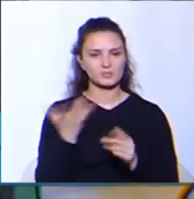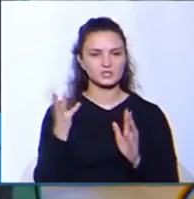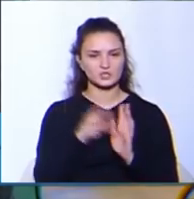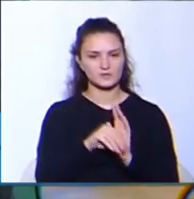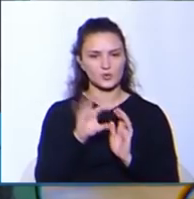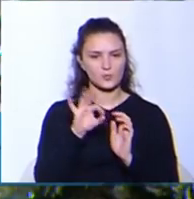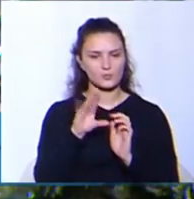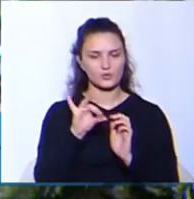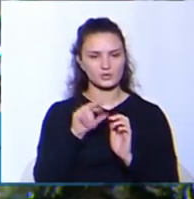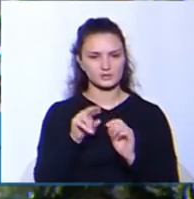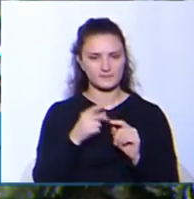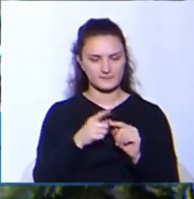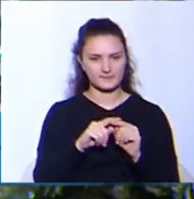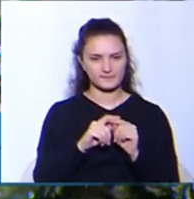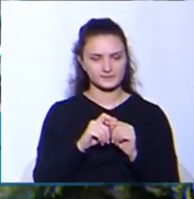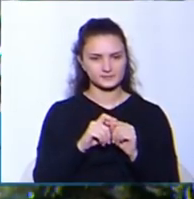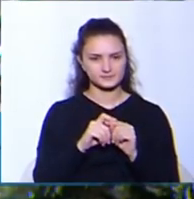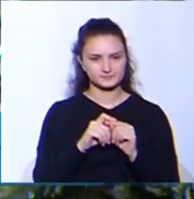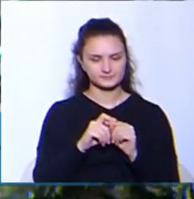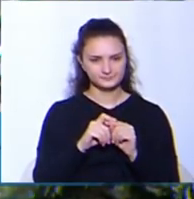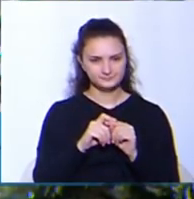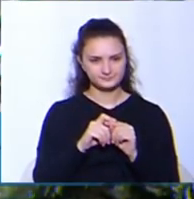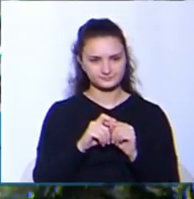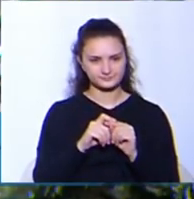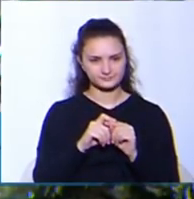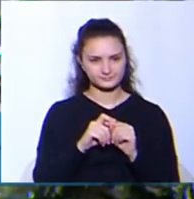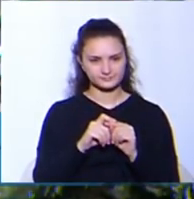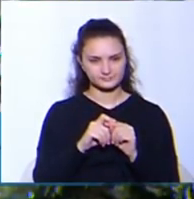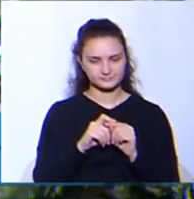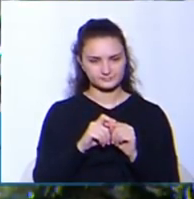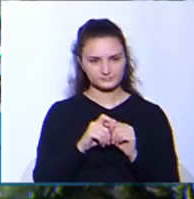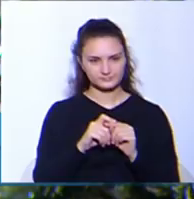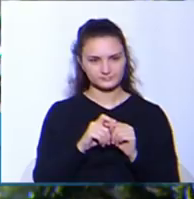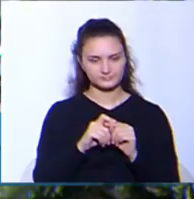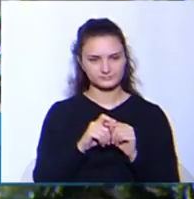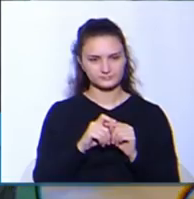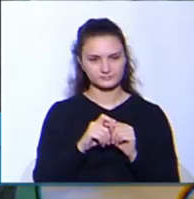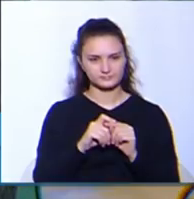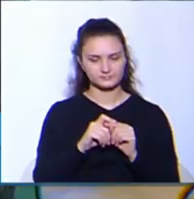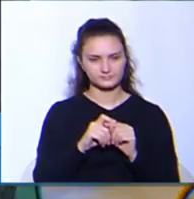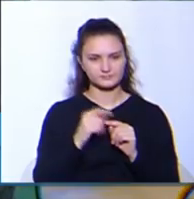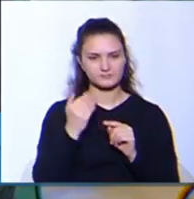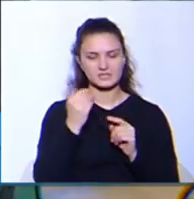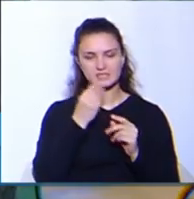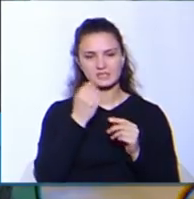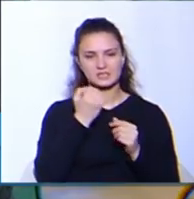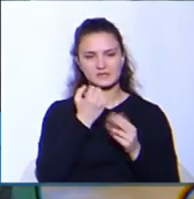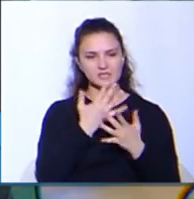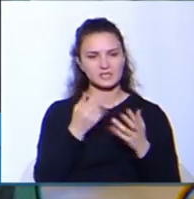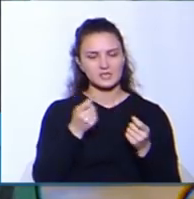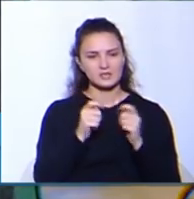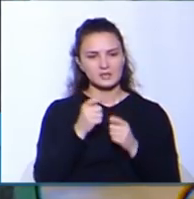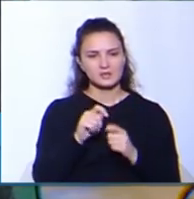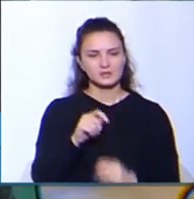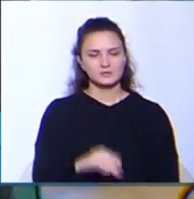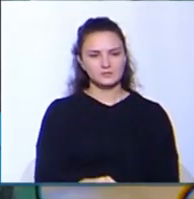შეიცავს ოპოიდს ვინაიდან ეს მისი ანტაგონისტი ნივთიერებები რომ თქვა ეგრეთ წოდებული